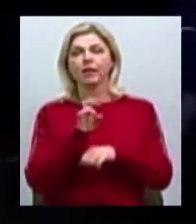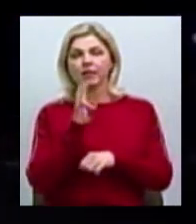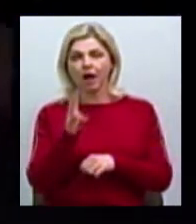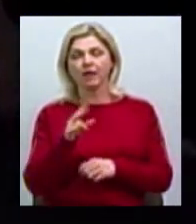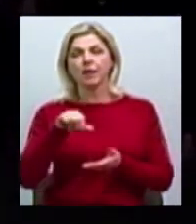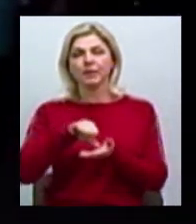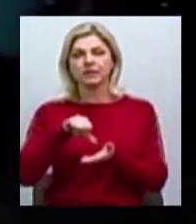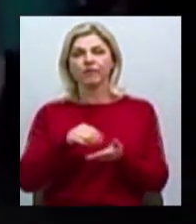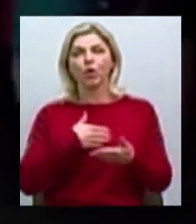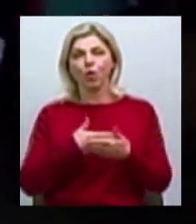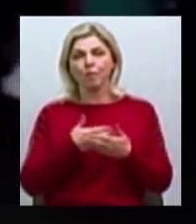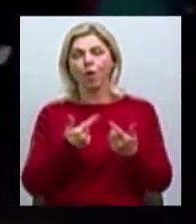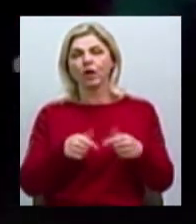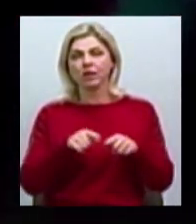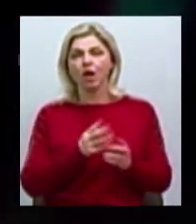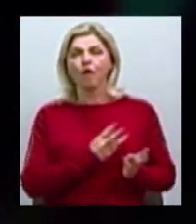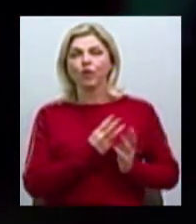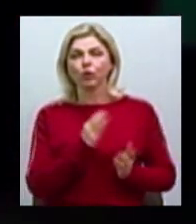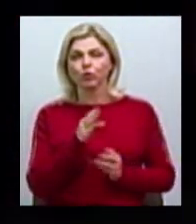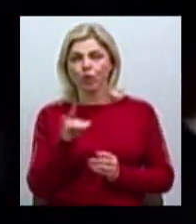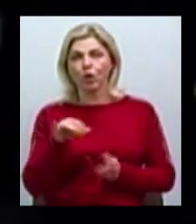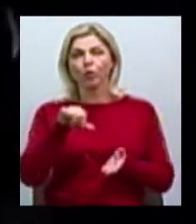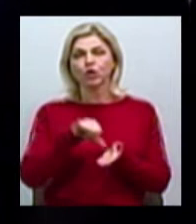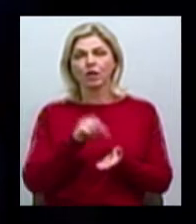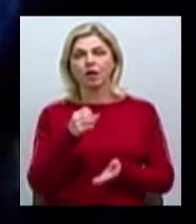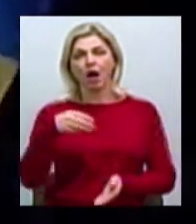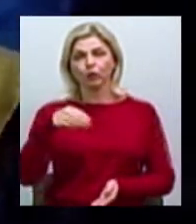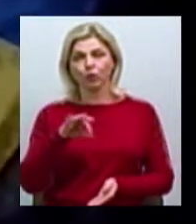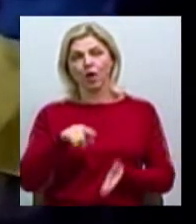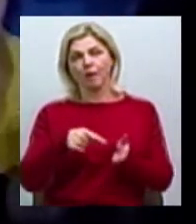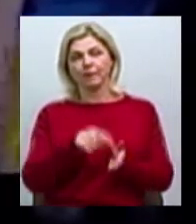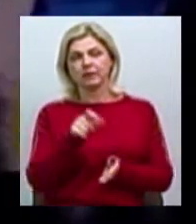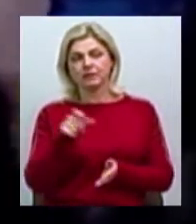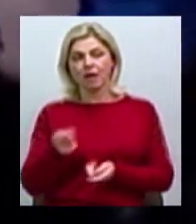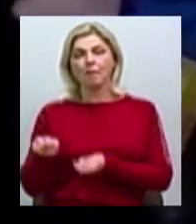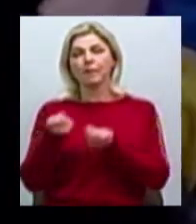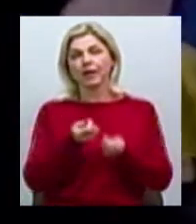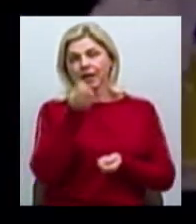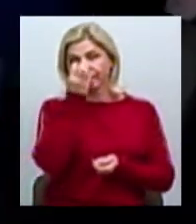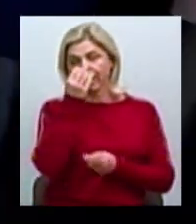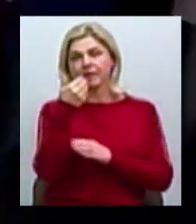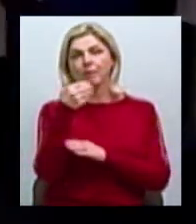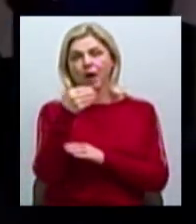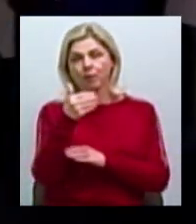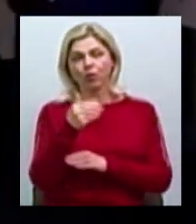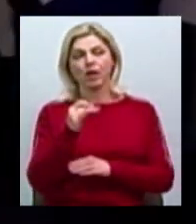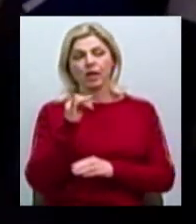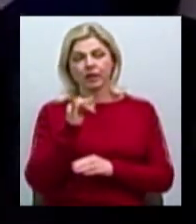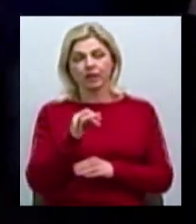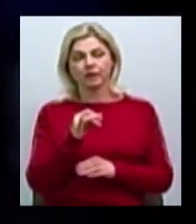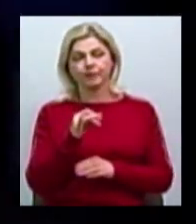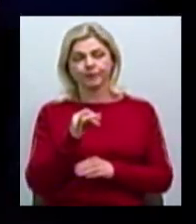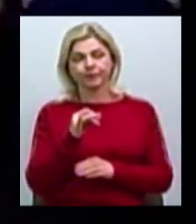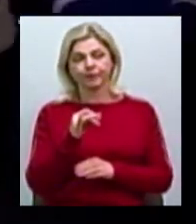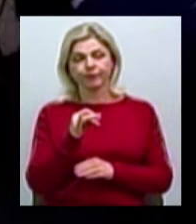громадських організацій, волонтери, учасники АТО, містяни. Люди принесли з собою квіти та прапори. За словами старшого інспектора